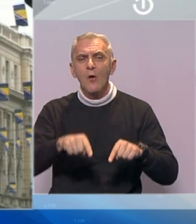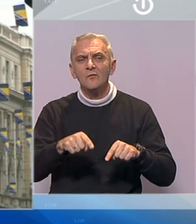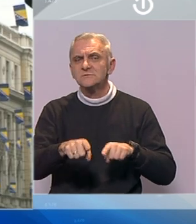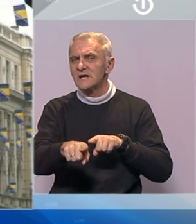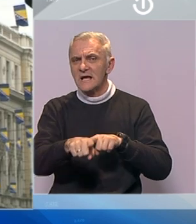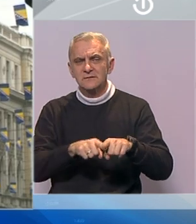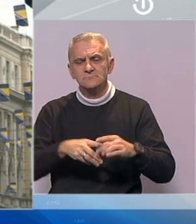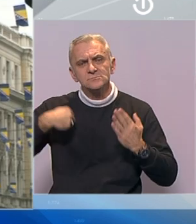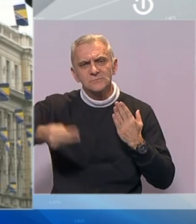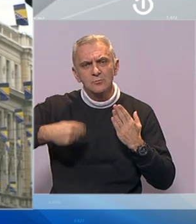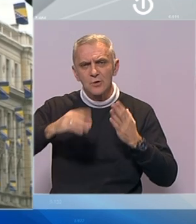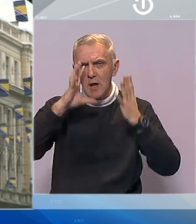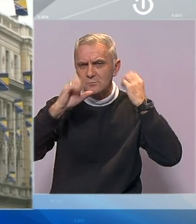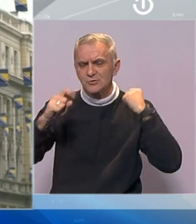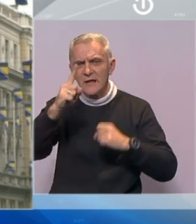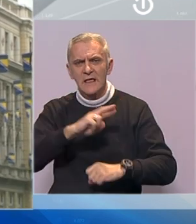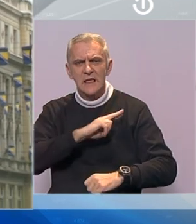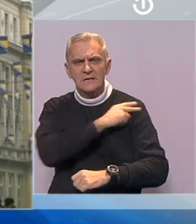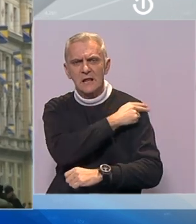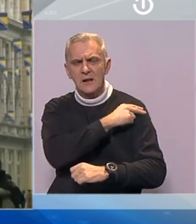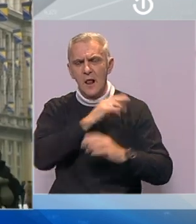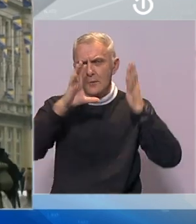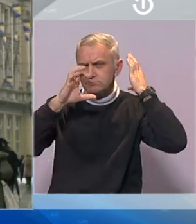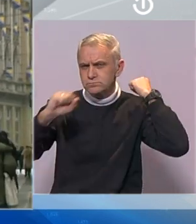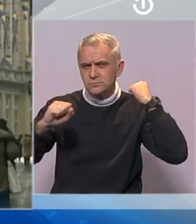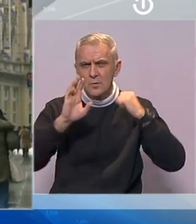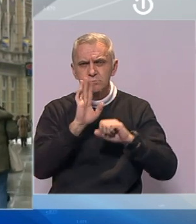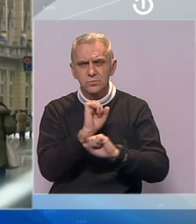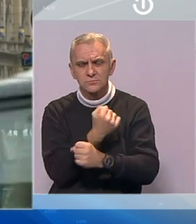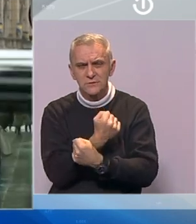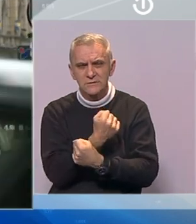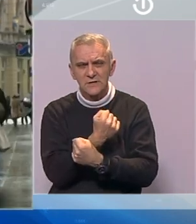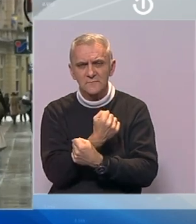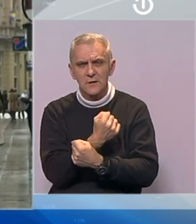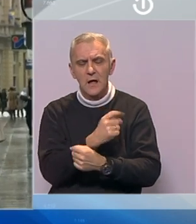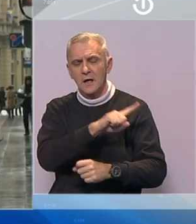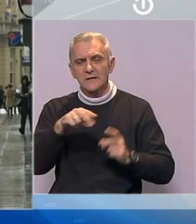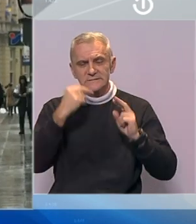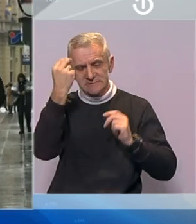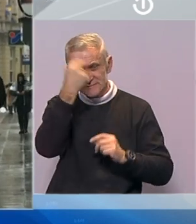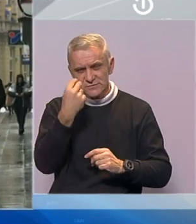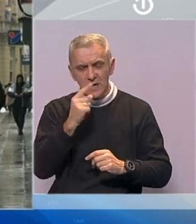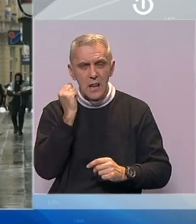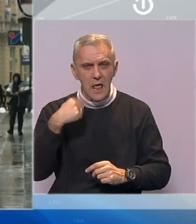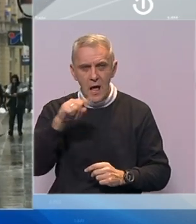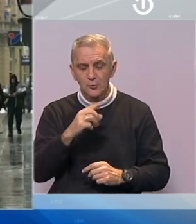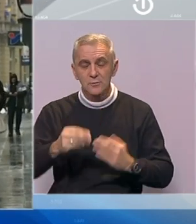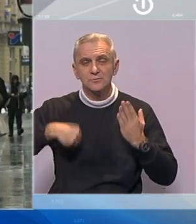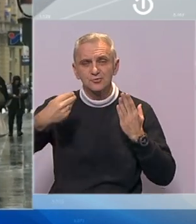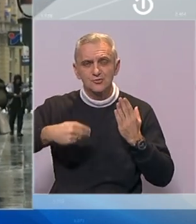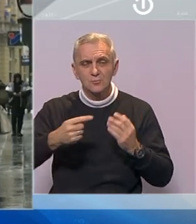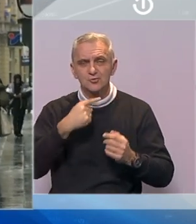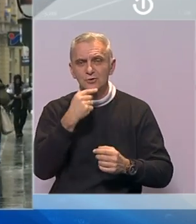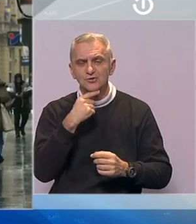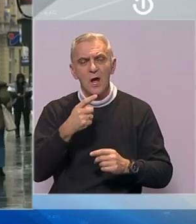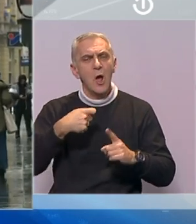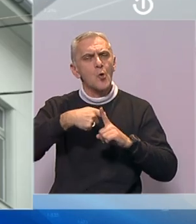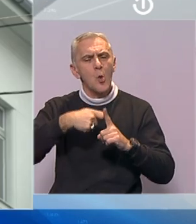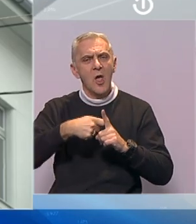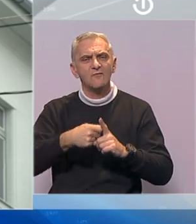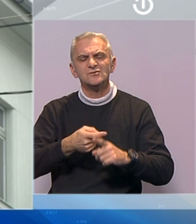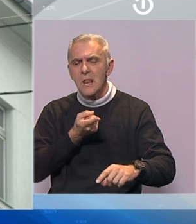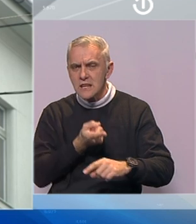u saopštenju ambasadora i generalnih konzula BiH iz reda srpskog naroda. U saopštenju se dodaje da Konaković